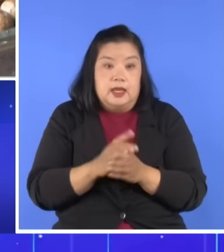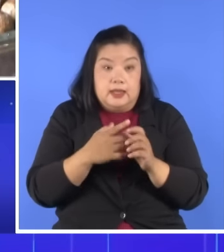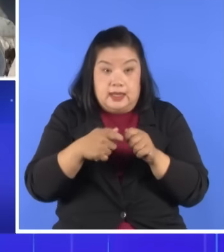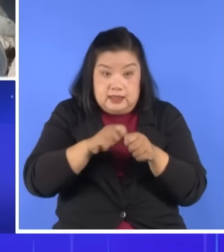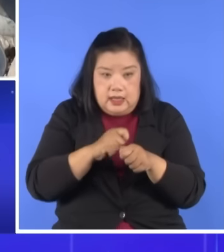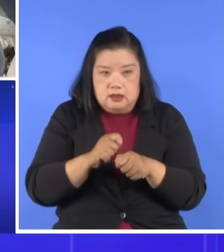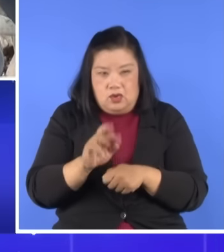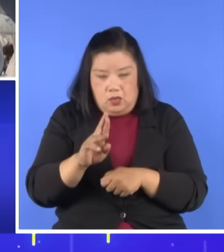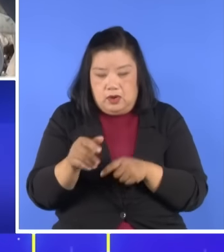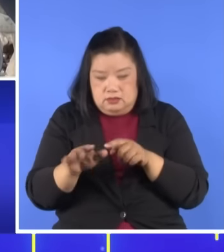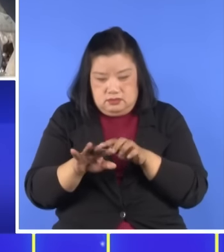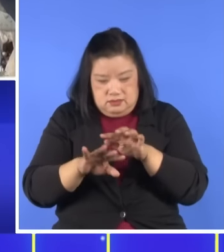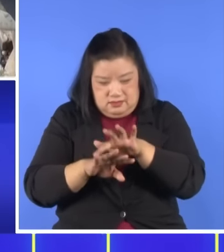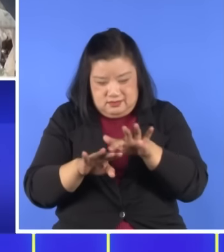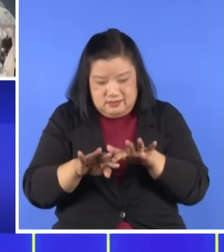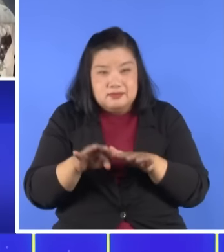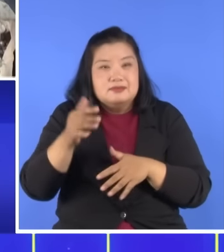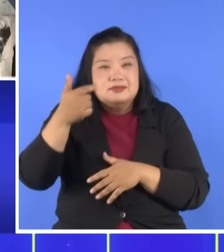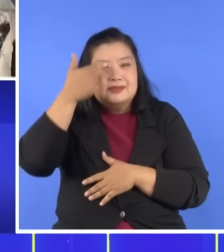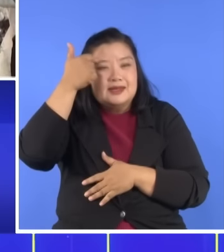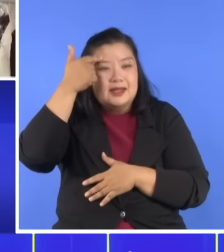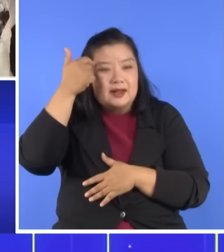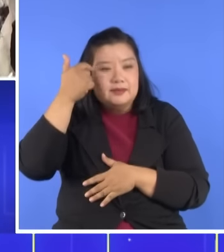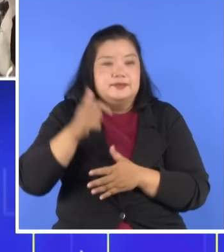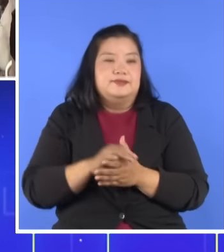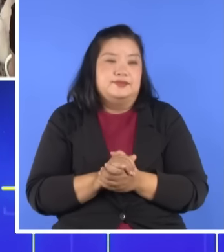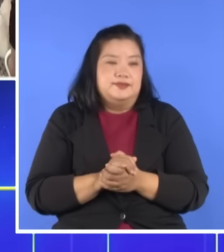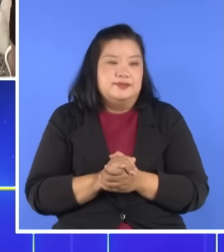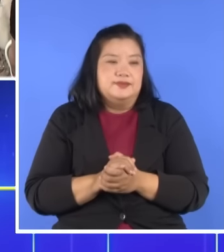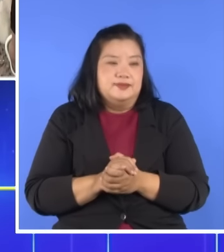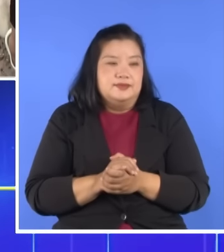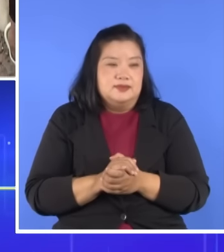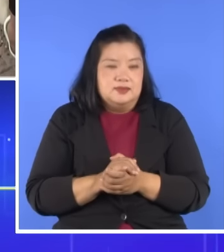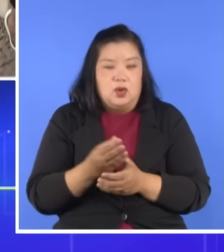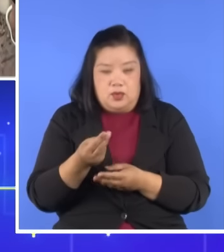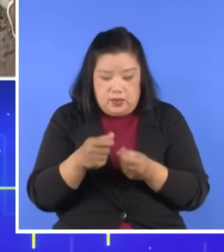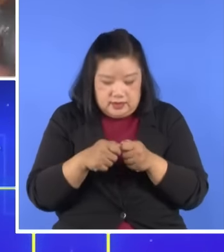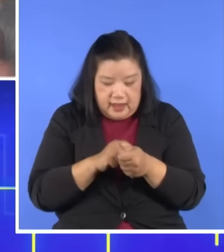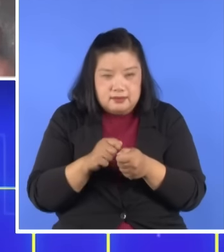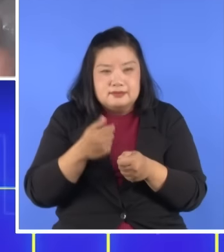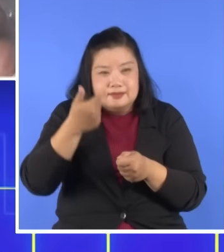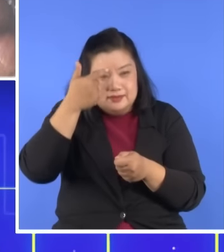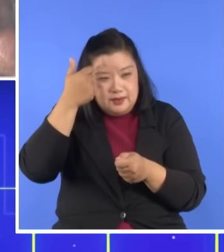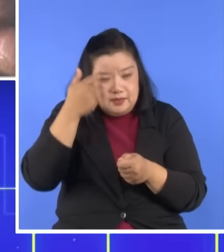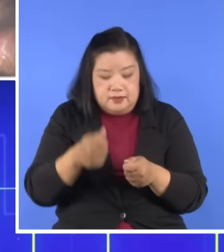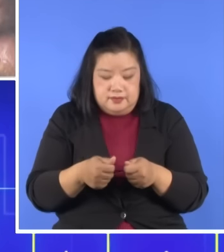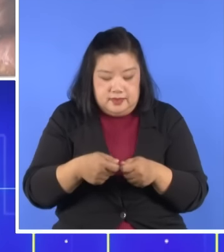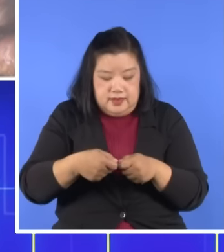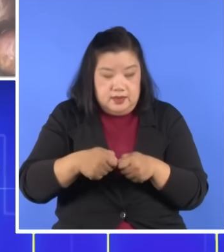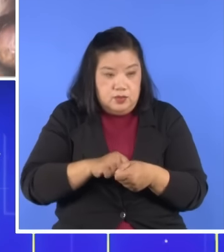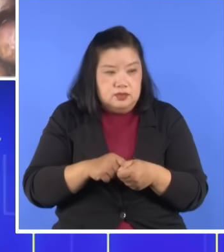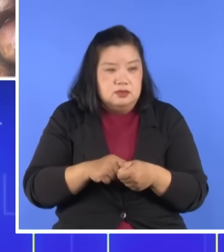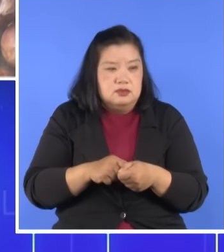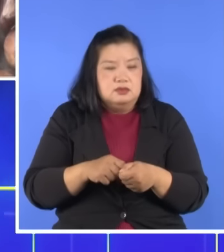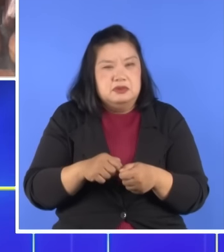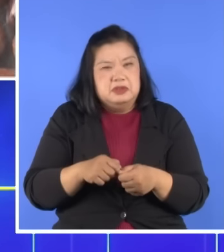นิ้วมันจะดำหน่อยเพราะว่าไปคั่วกับกาแฟเใช่ๆนิ้วจะดำแล้วเวลาเอานิ้วโป้งกับนิ้วชี้เนี่ยกดโอเจ็บนะบาง